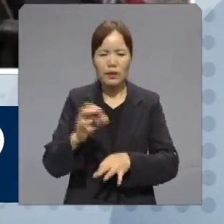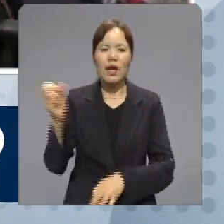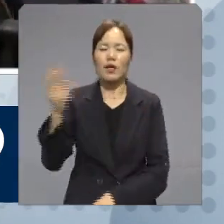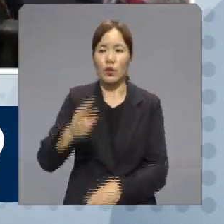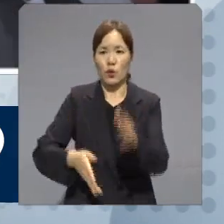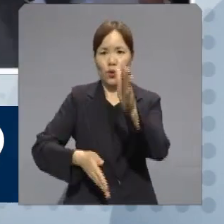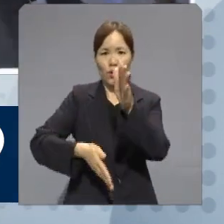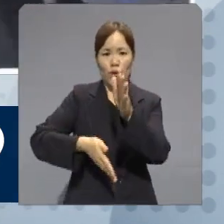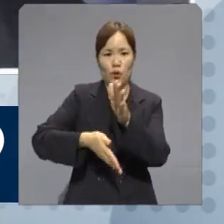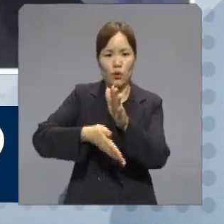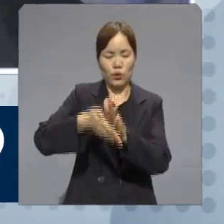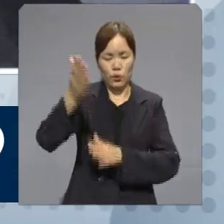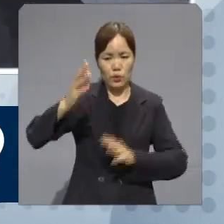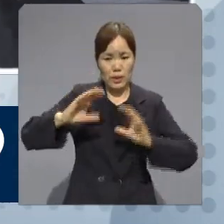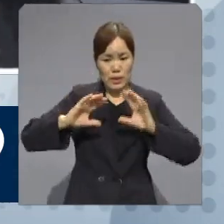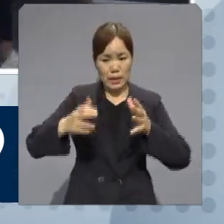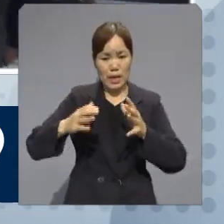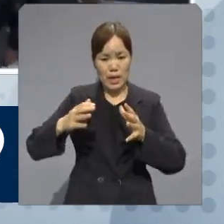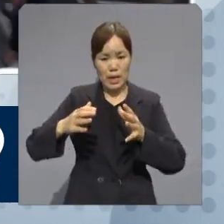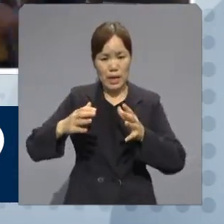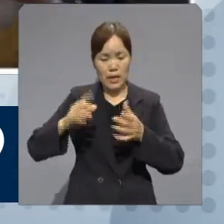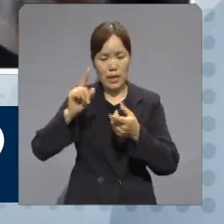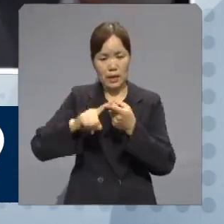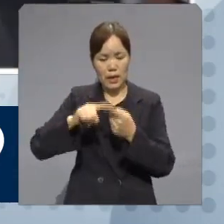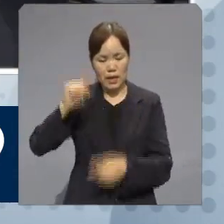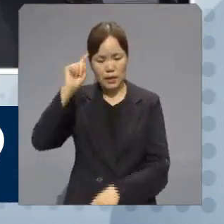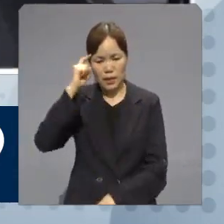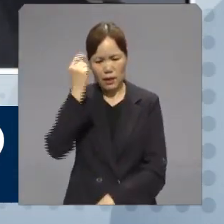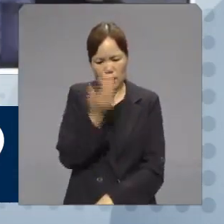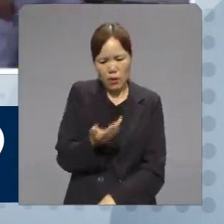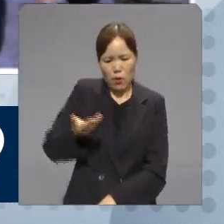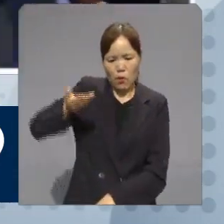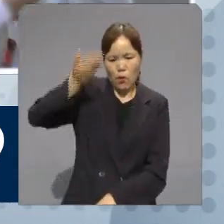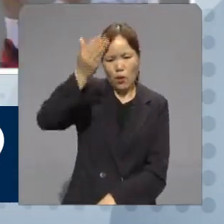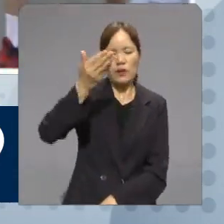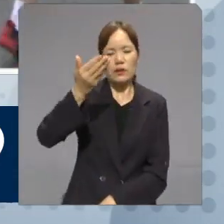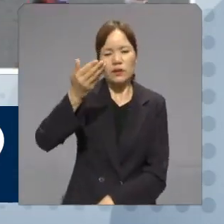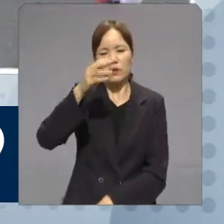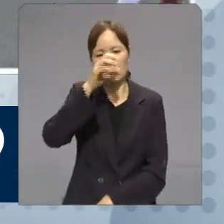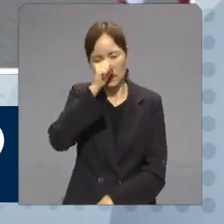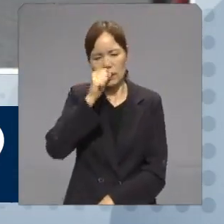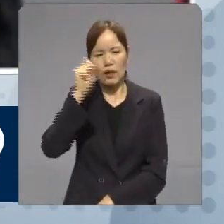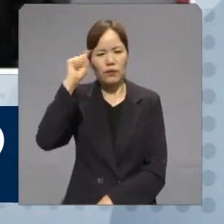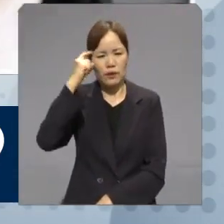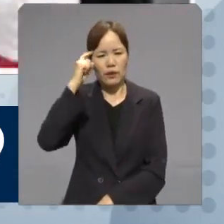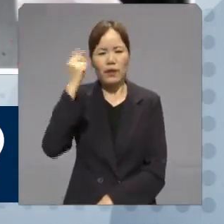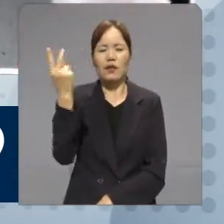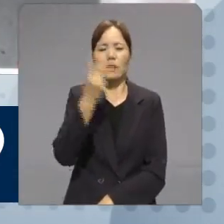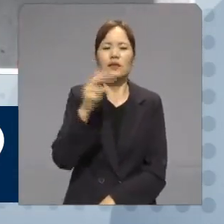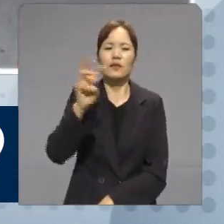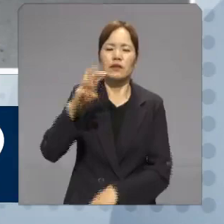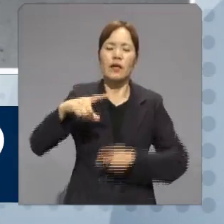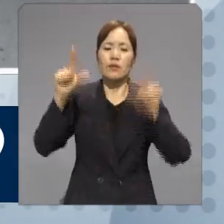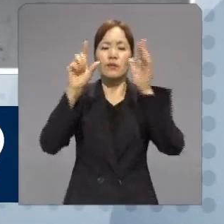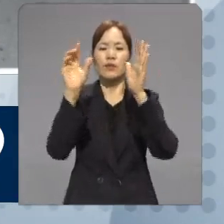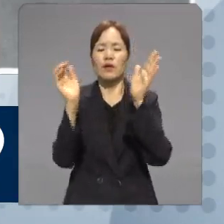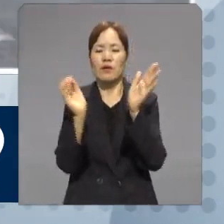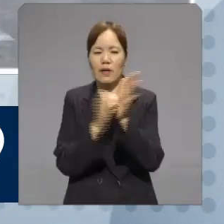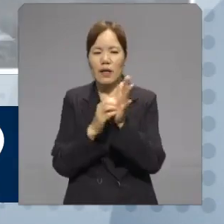도시나 국가 이미지를 높일 수 있는 굉장히 좋은 이벤트라고 생각을 합니다 특히 2030년대까지